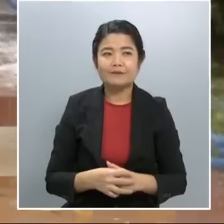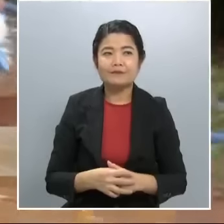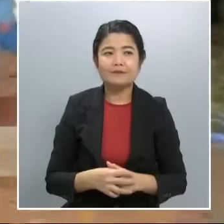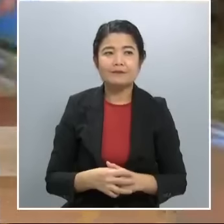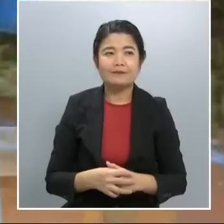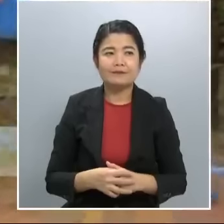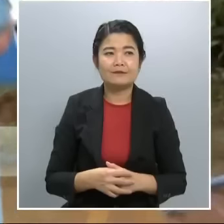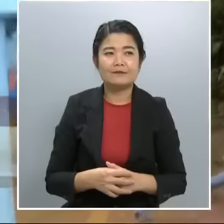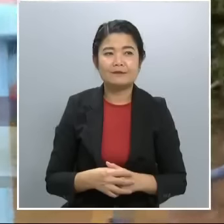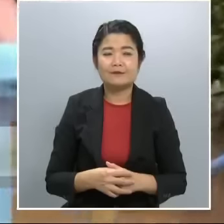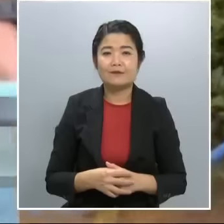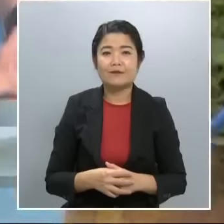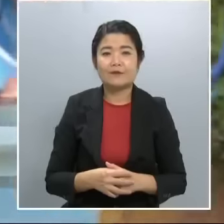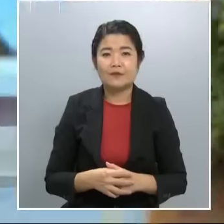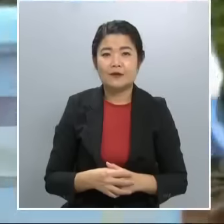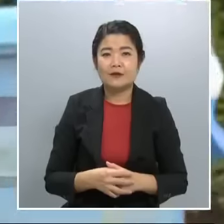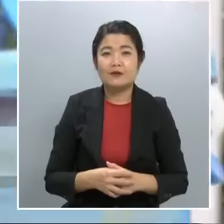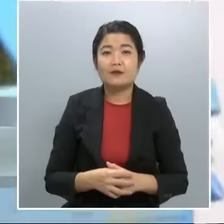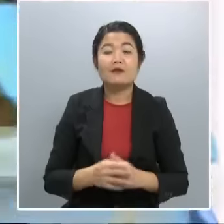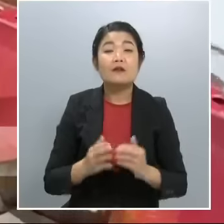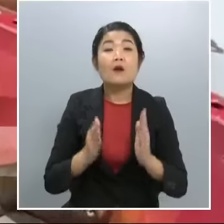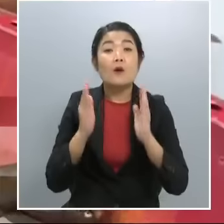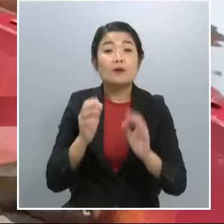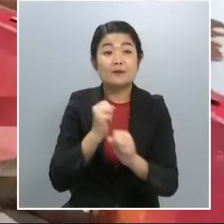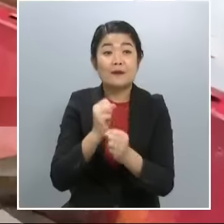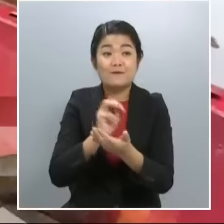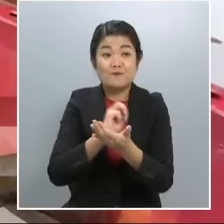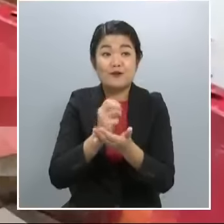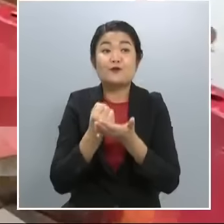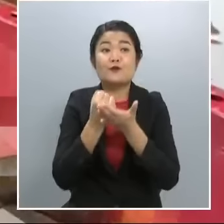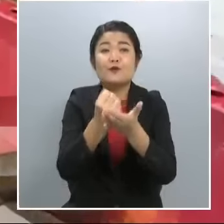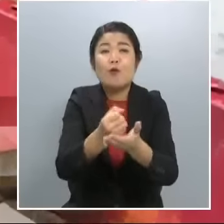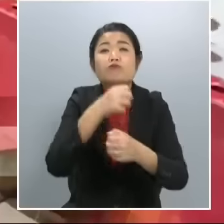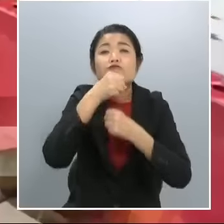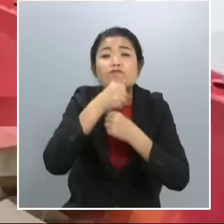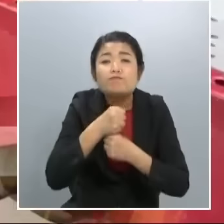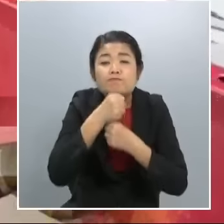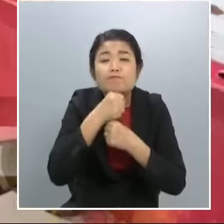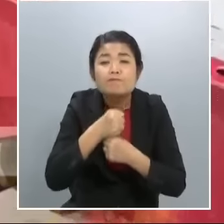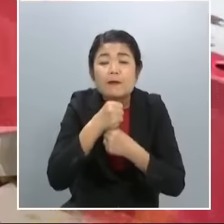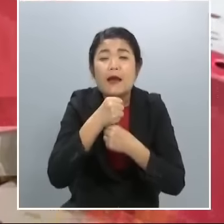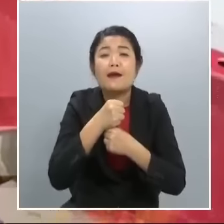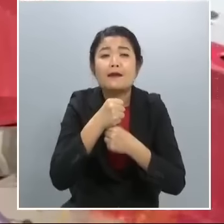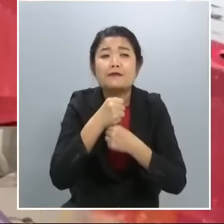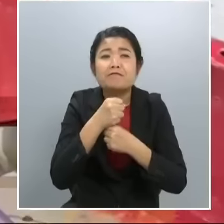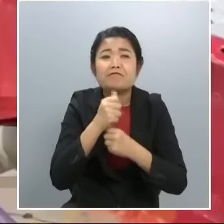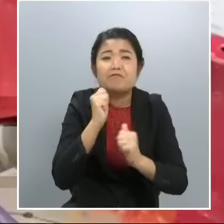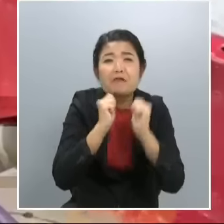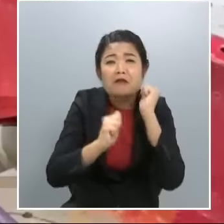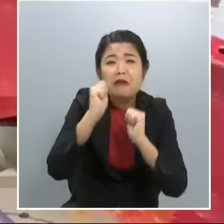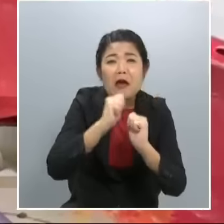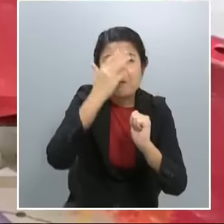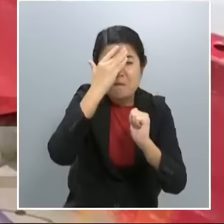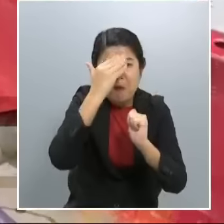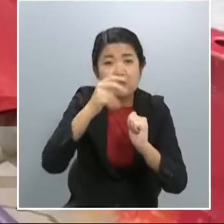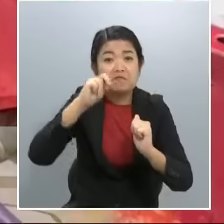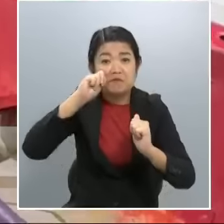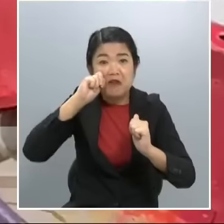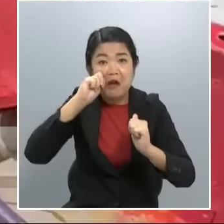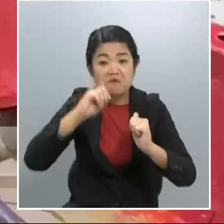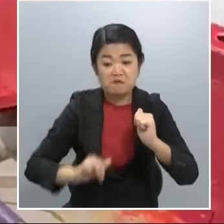ภยเข้าไปอพยพผู้สูกับเด็กที่บ้านน้ำปั๊วะที่อำเภอเวียงสาทุรักทุเลเลยค่ะเพราะว่าน้ำท่วมสูง 2